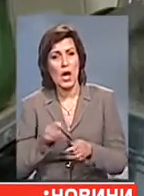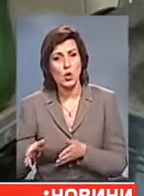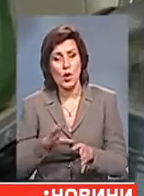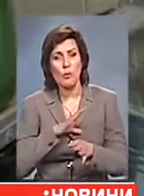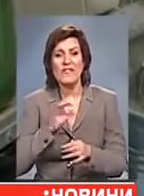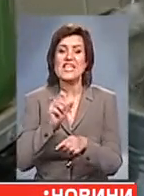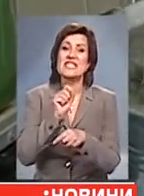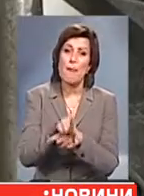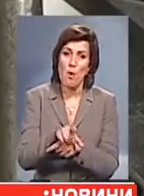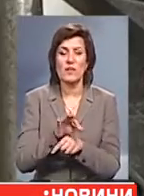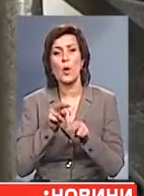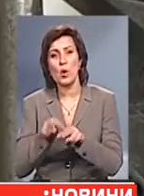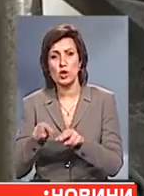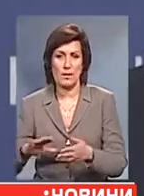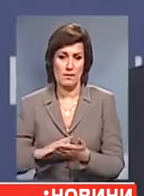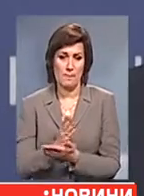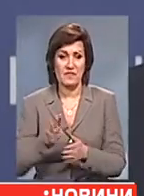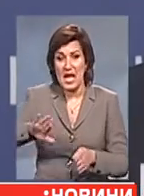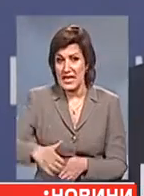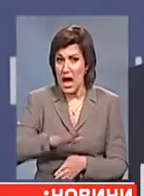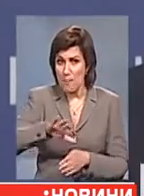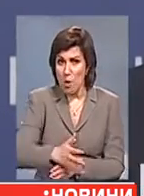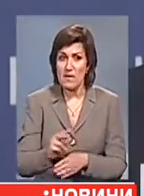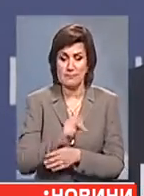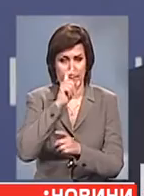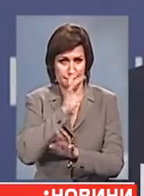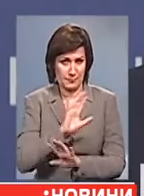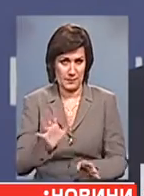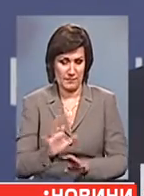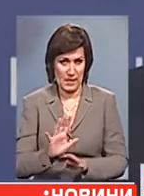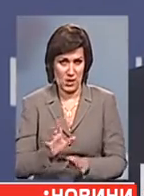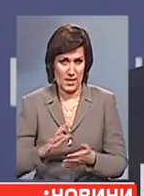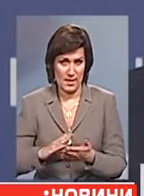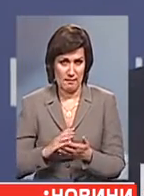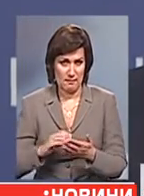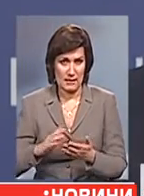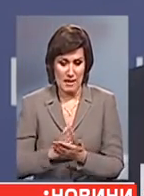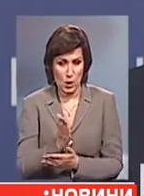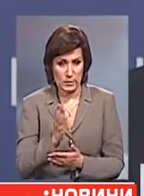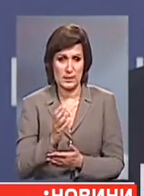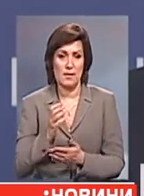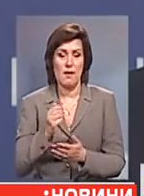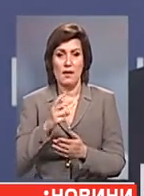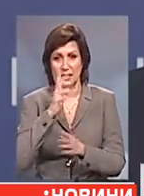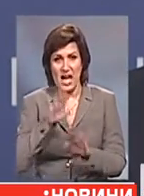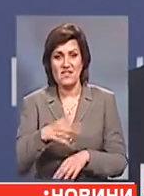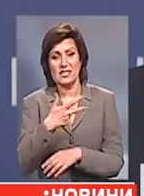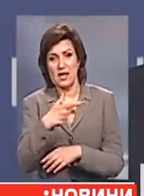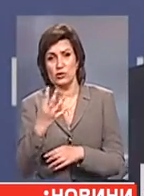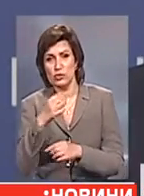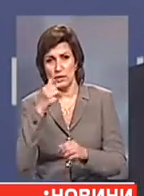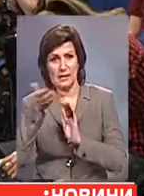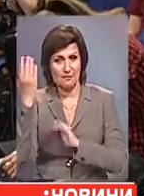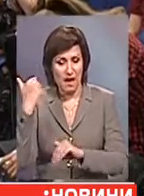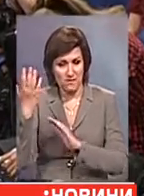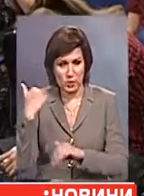якості. Ямковий ремонт непоганої якості, навіть 3-4-5-річної давності. Повітряно-струменевий метод